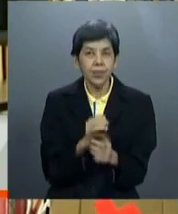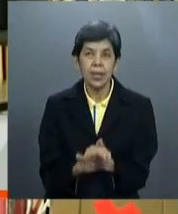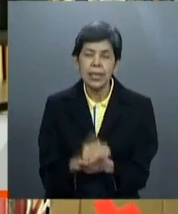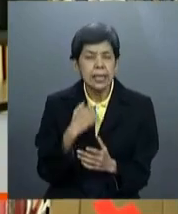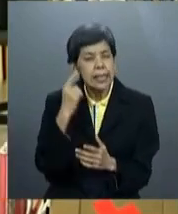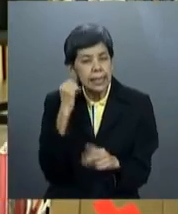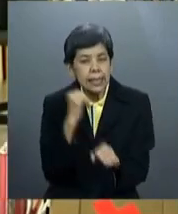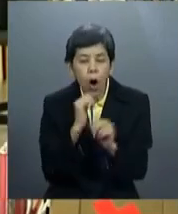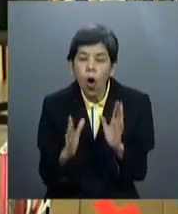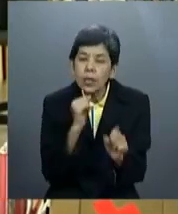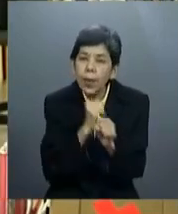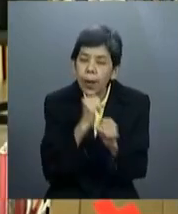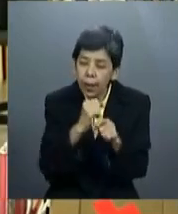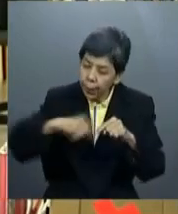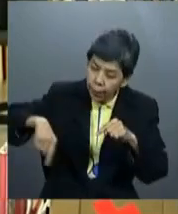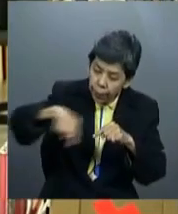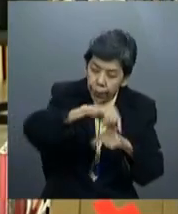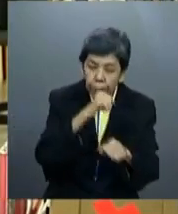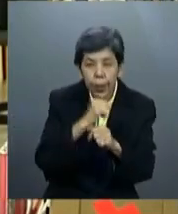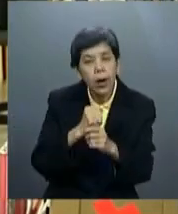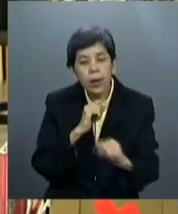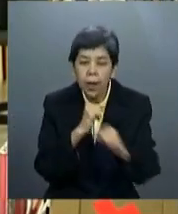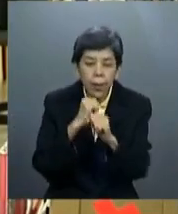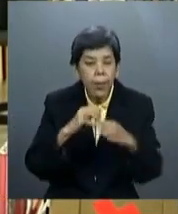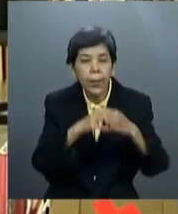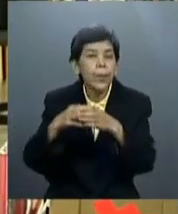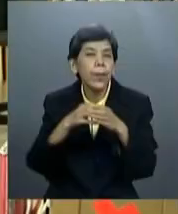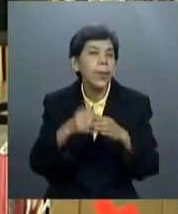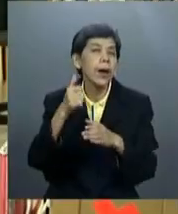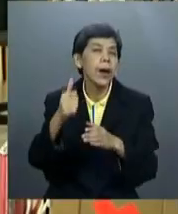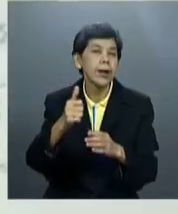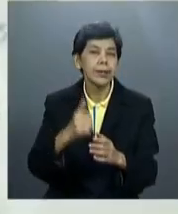พยายามสร้างบรรยากาศของห้องทำงานเพื่อเอื้อต่อการทำงานเป็นทีมค่ะ